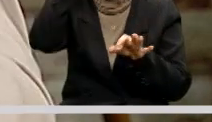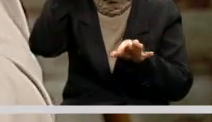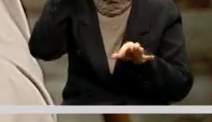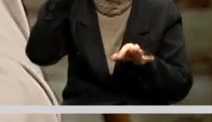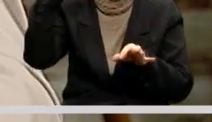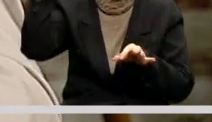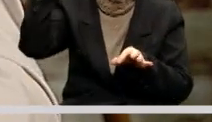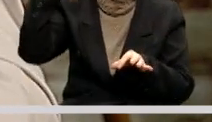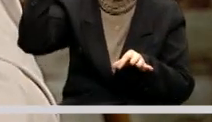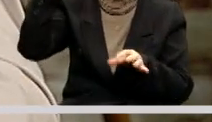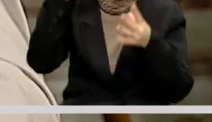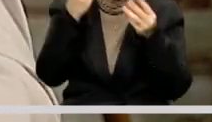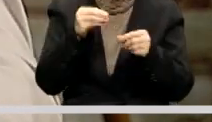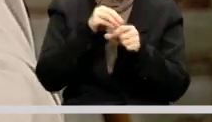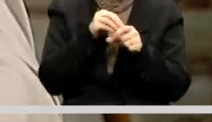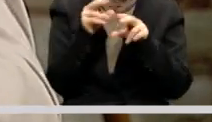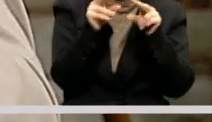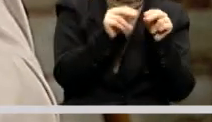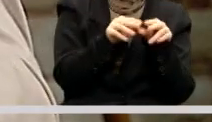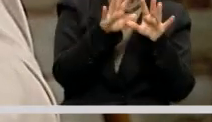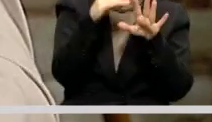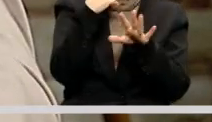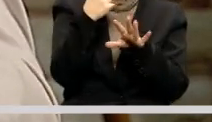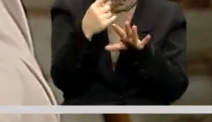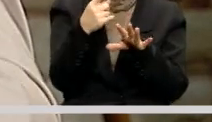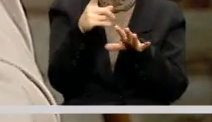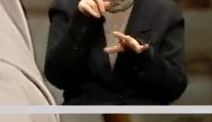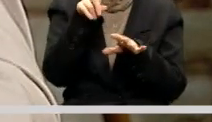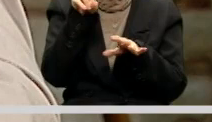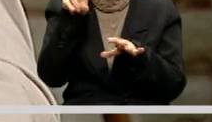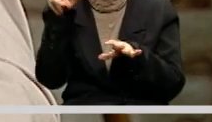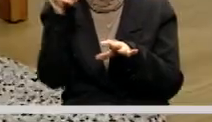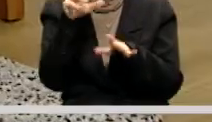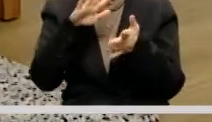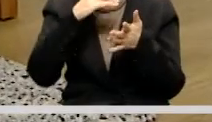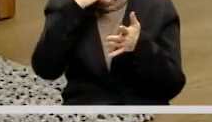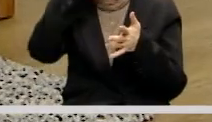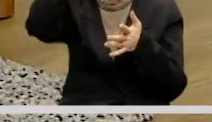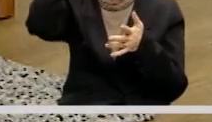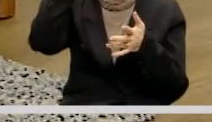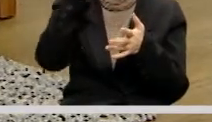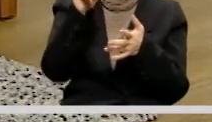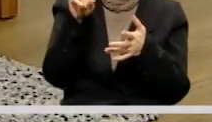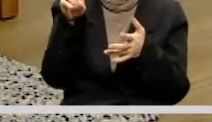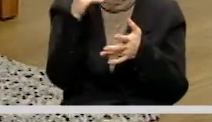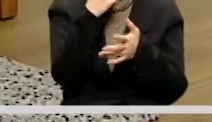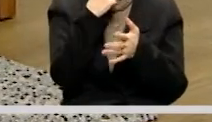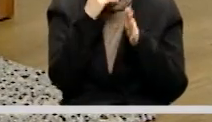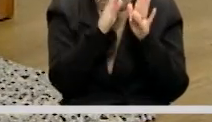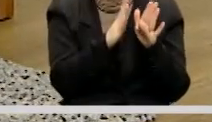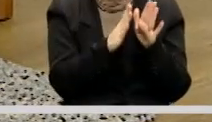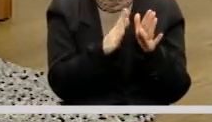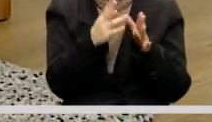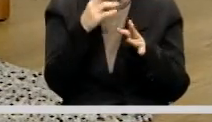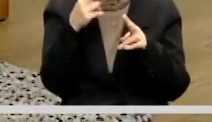da süreç biraz uzamış oluyor genellikle. Birkaç aydır devam ediyor, belki birkaç yıldır devam ediyor. Bazı şeyleri deniyorlar ve